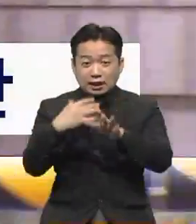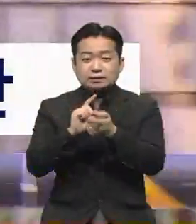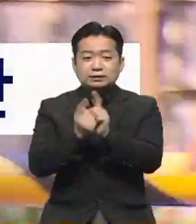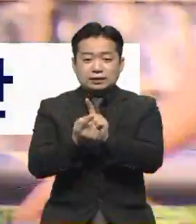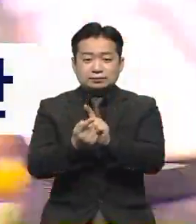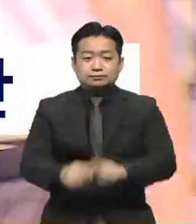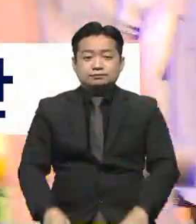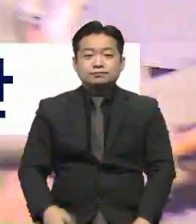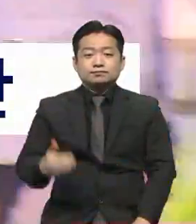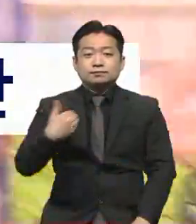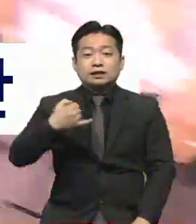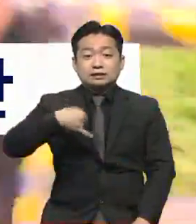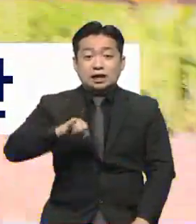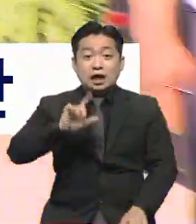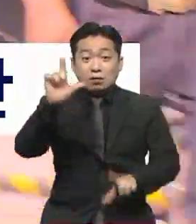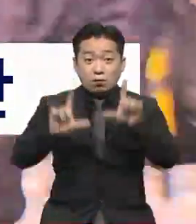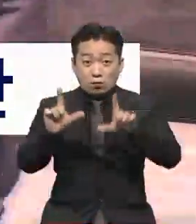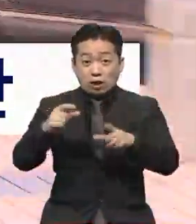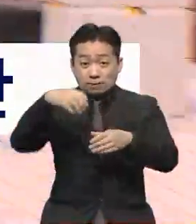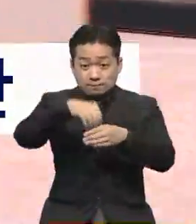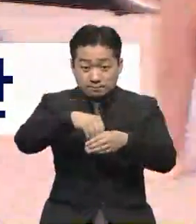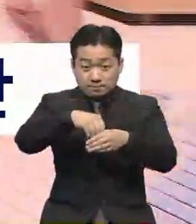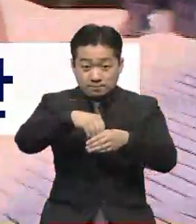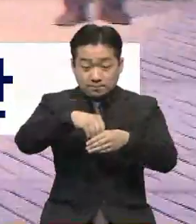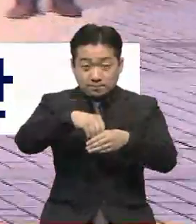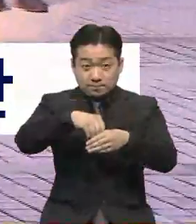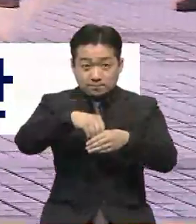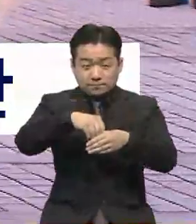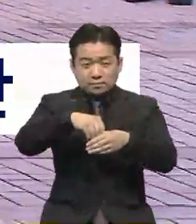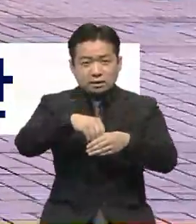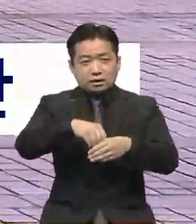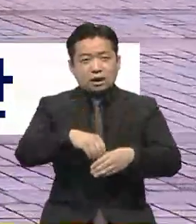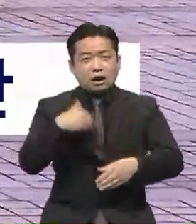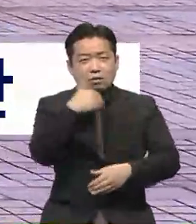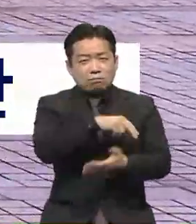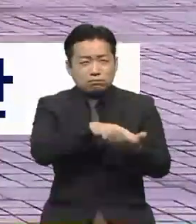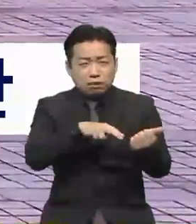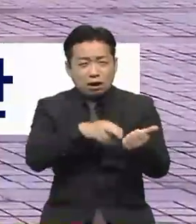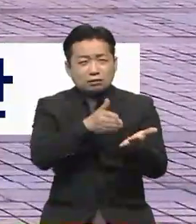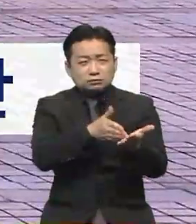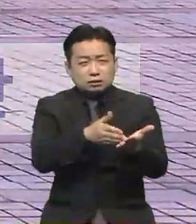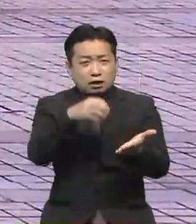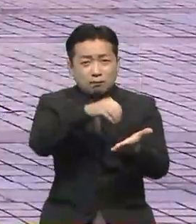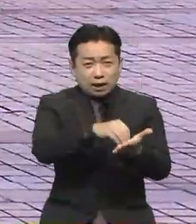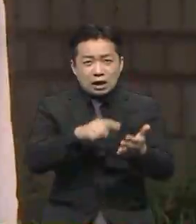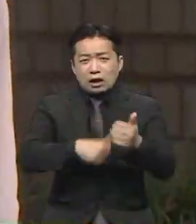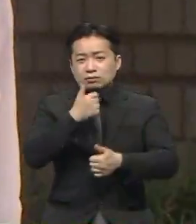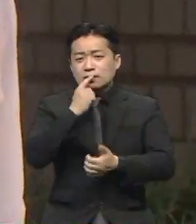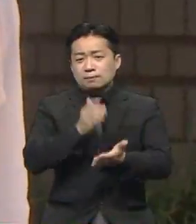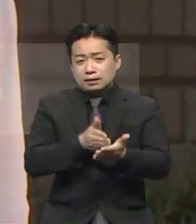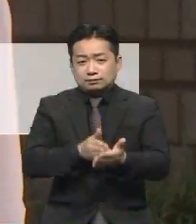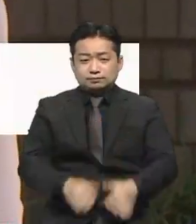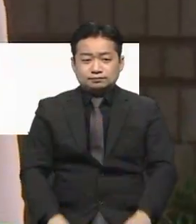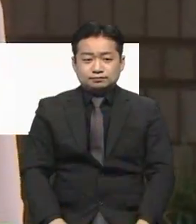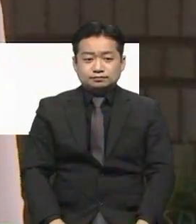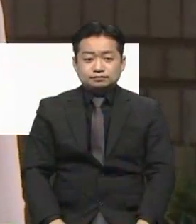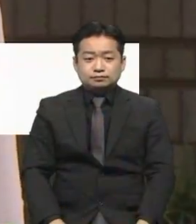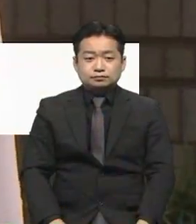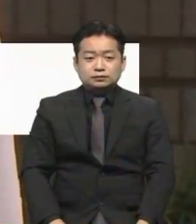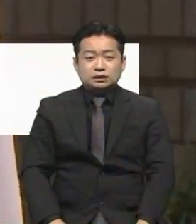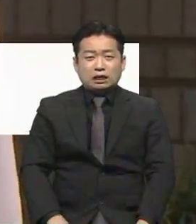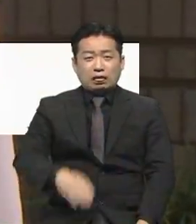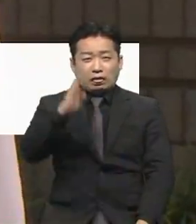대신 자신과 딸의 모습이 담긴 사파가 성매매 기사에 실린 것에 분노를 쏟아냈습니다. 저열한